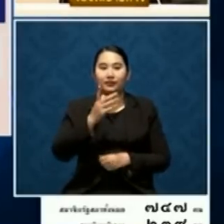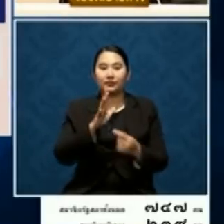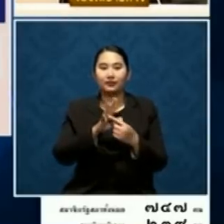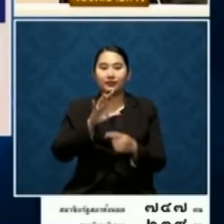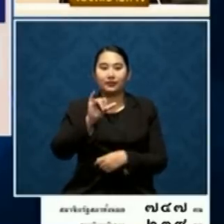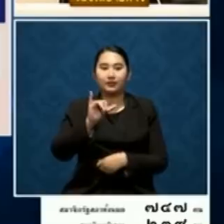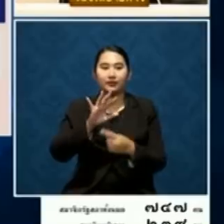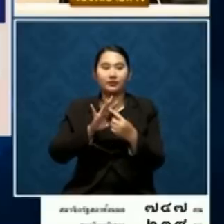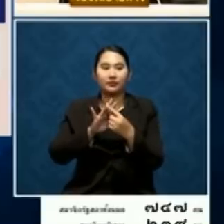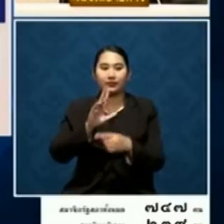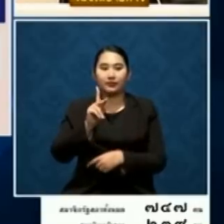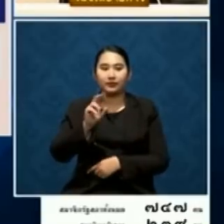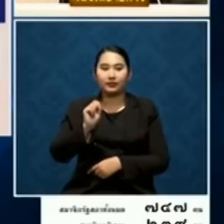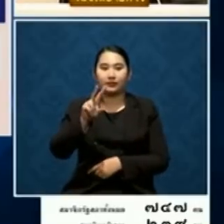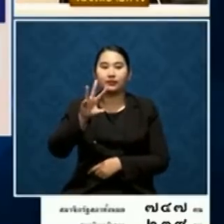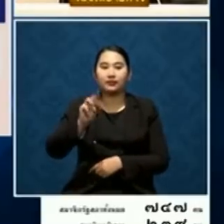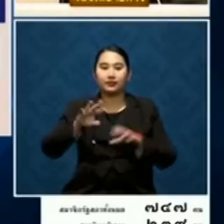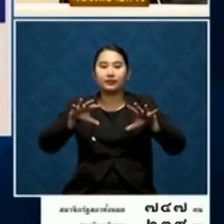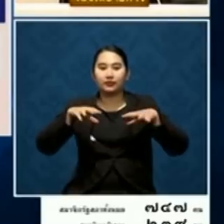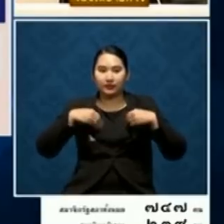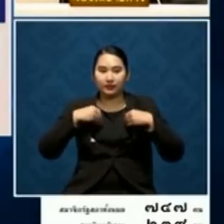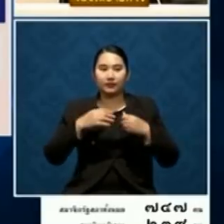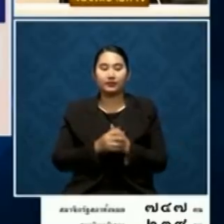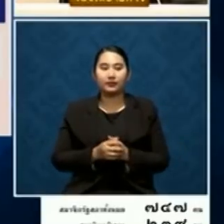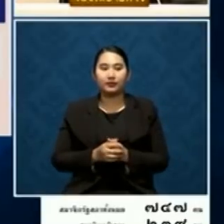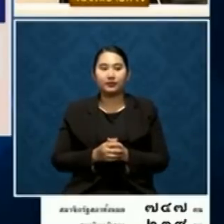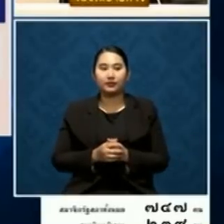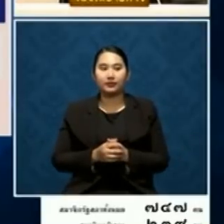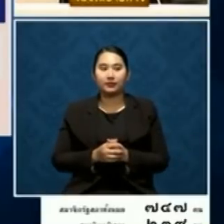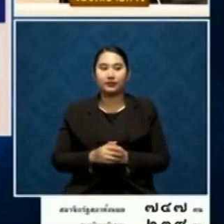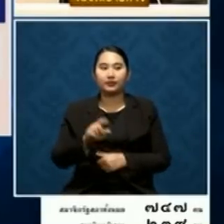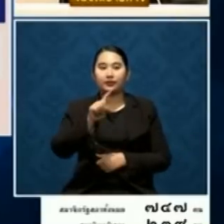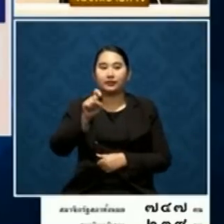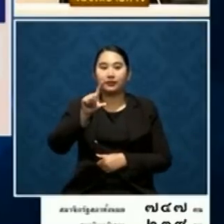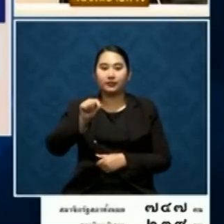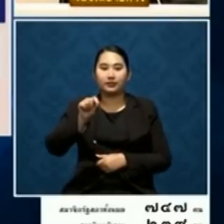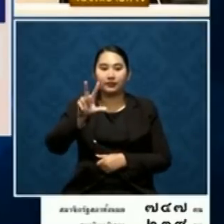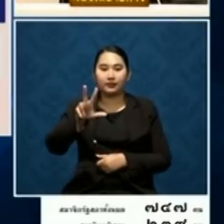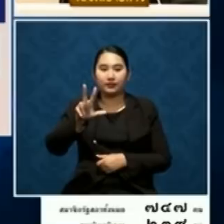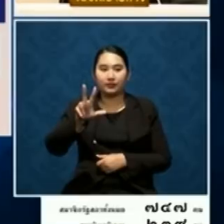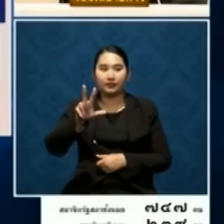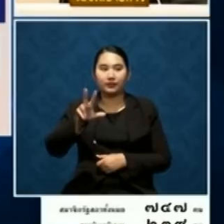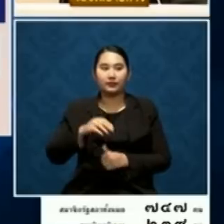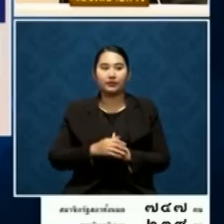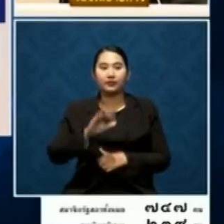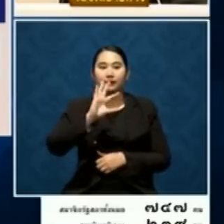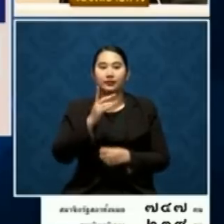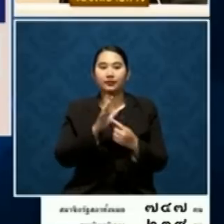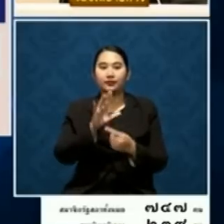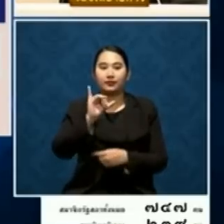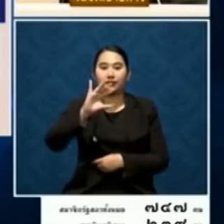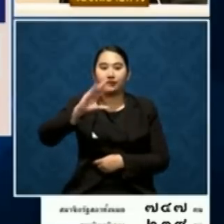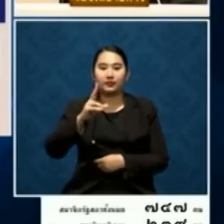แต่ว่าถ้าจะดูจากหน้าจอณเวลานี้ค่ะเสียงที่เอาเป็นว่าก่อนหน้านี้สำหรับการโหวตเลือกนายกจากทางตัวแทนพรรคก้าว